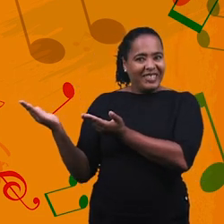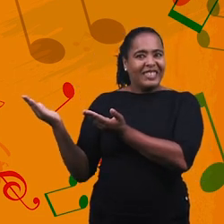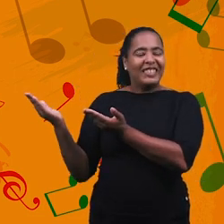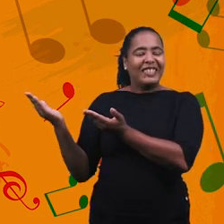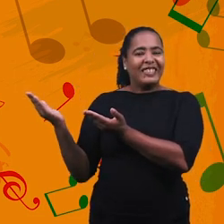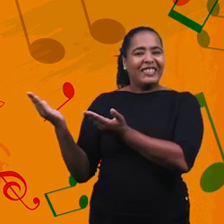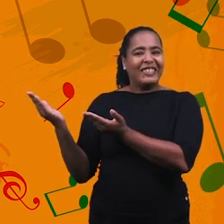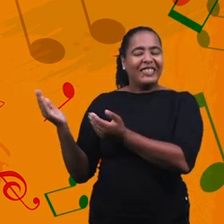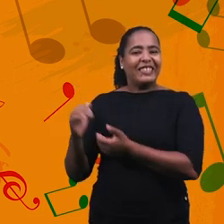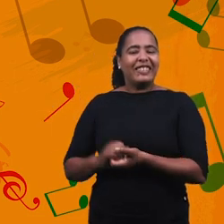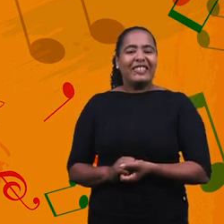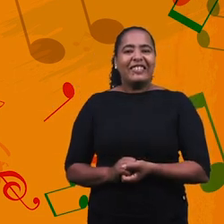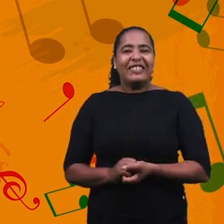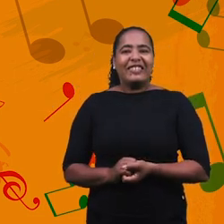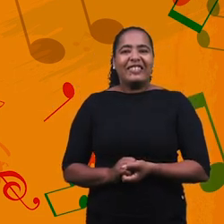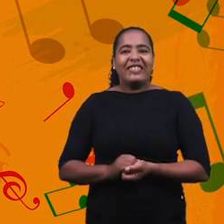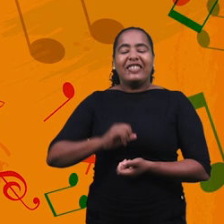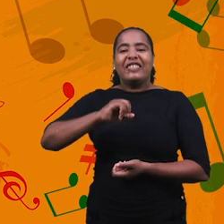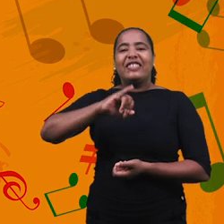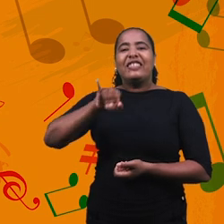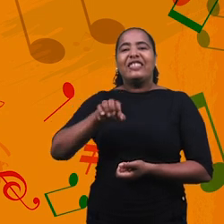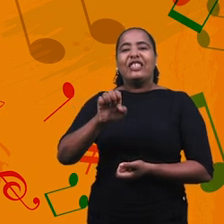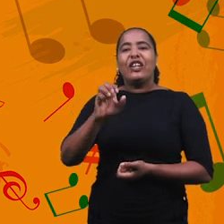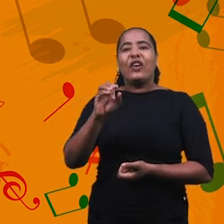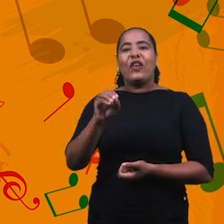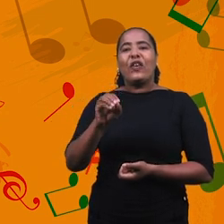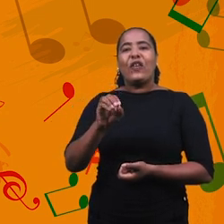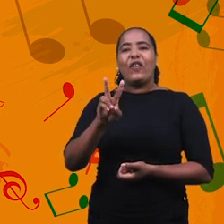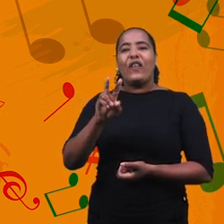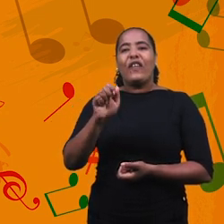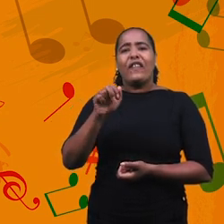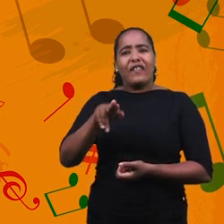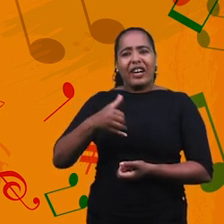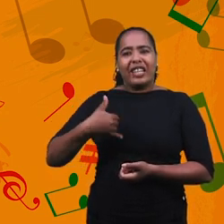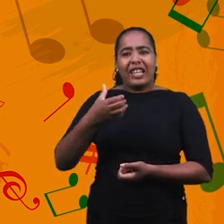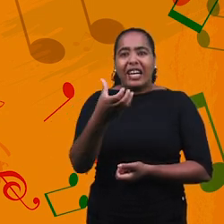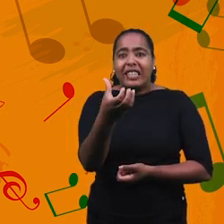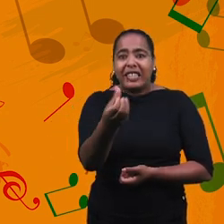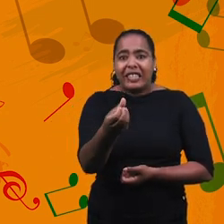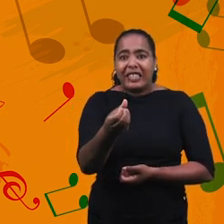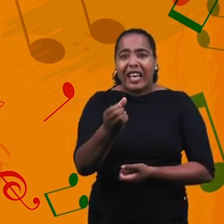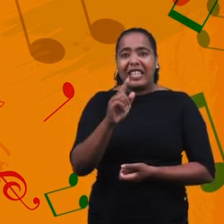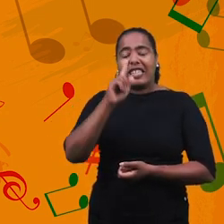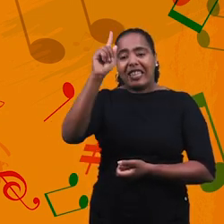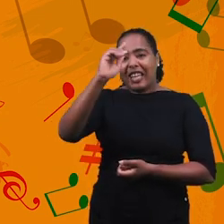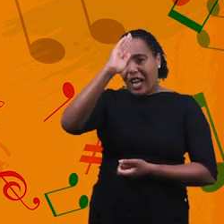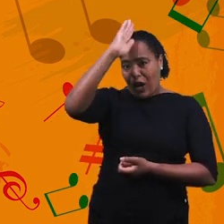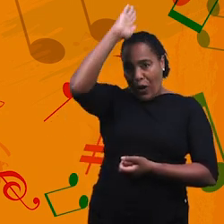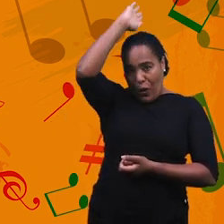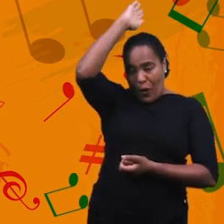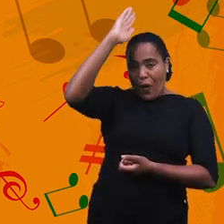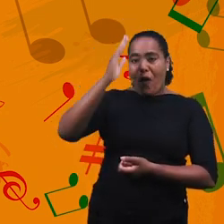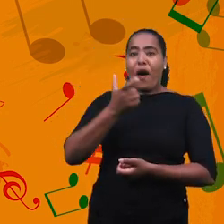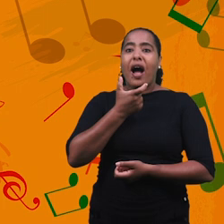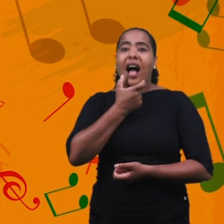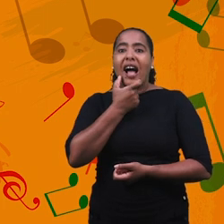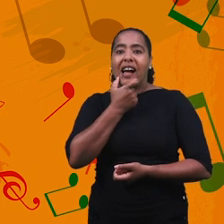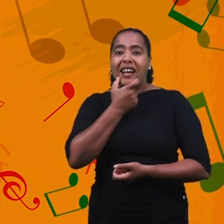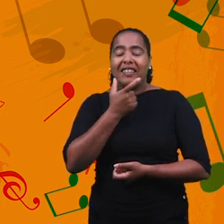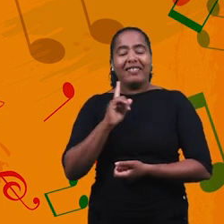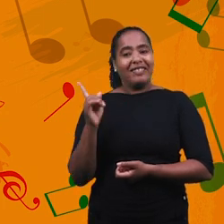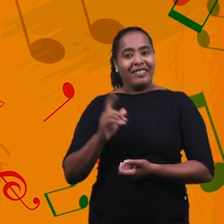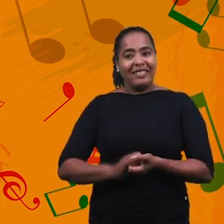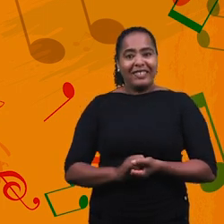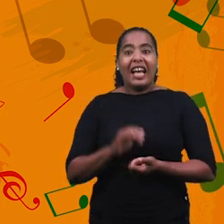Celui-ci est Giovanni Bellucci, de 6 ans, de Rome, Italie. Roma, Itália.